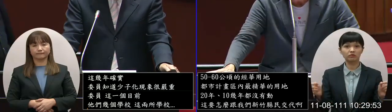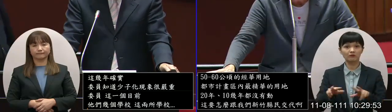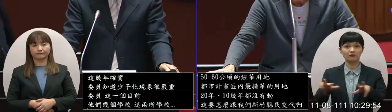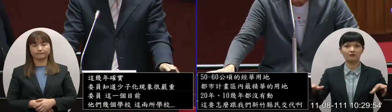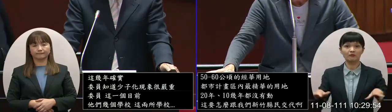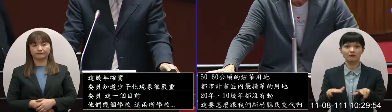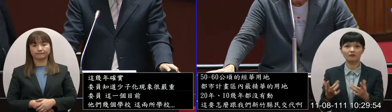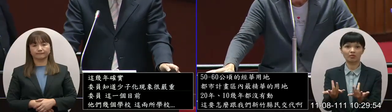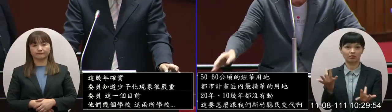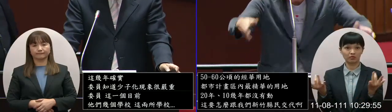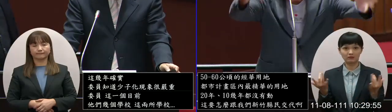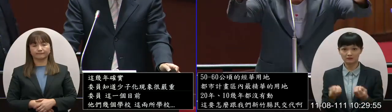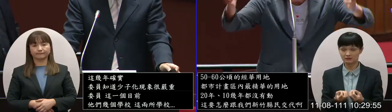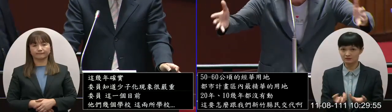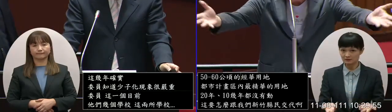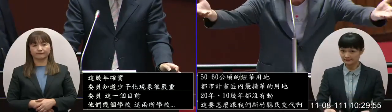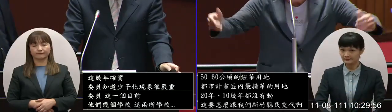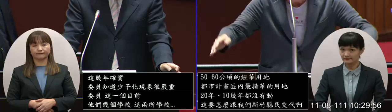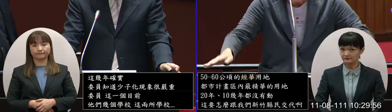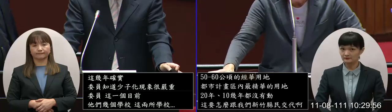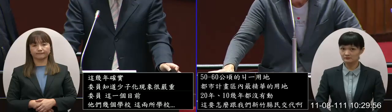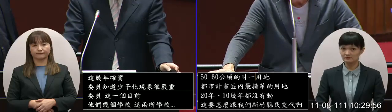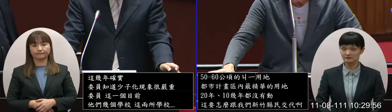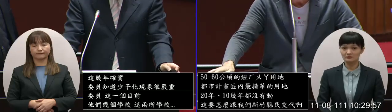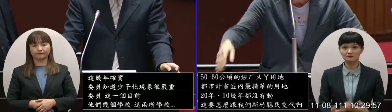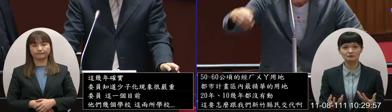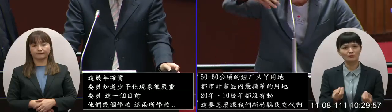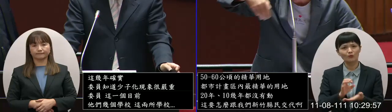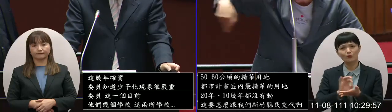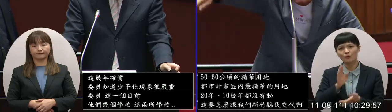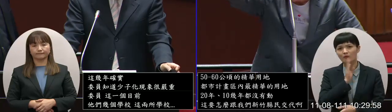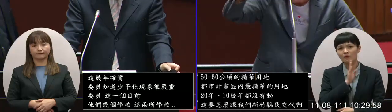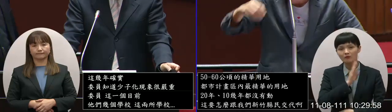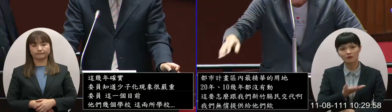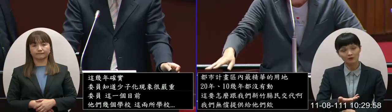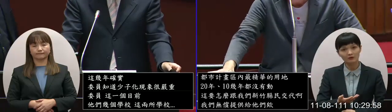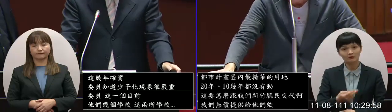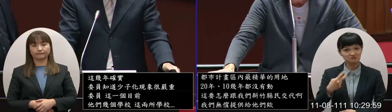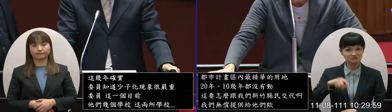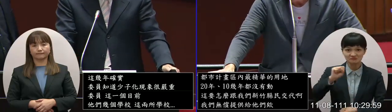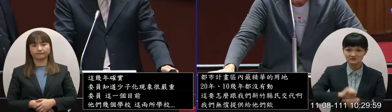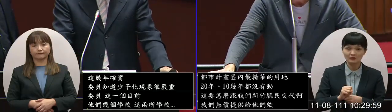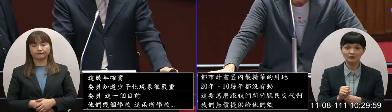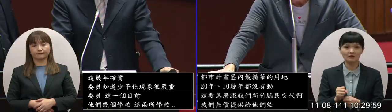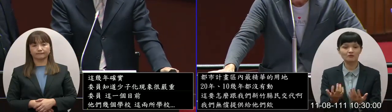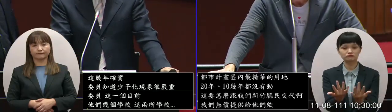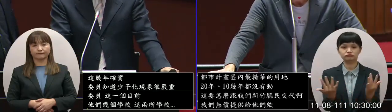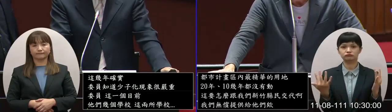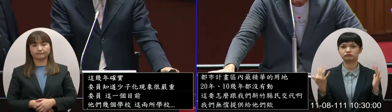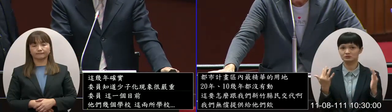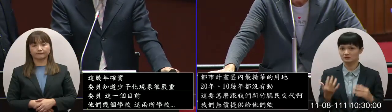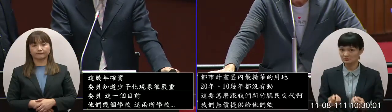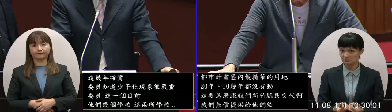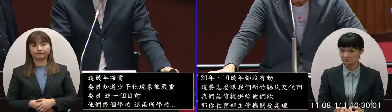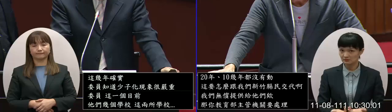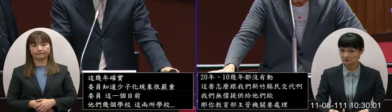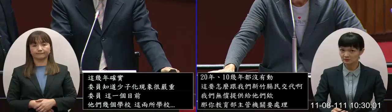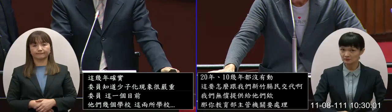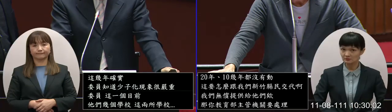嘞，先草了啊，不要用烟啊，把那个围篱把它围起来，哦，